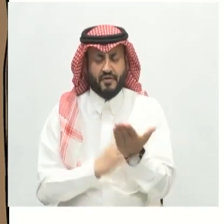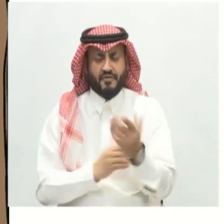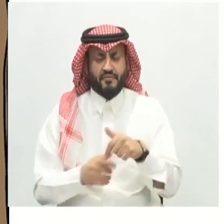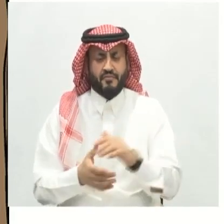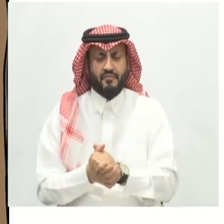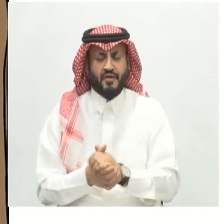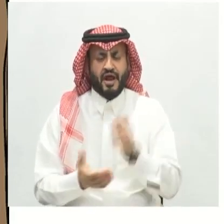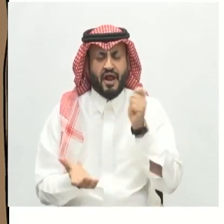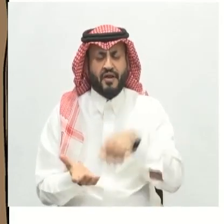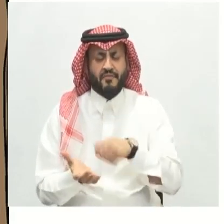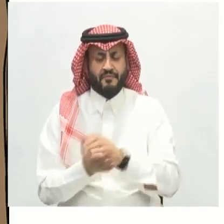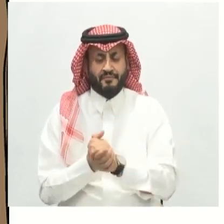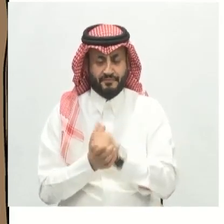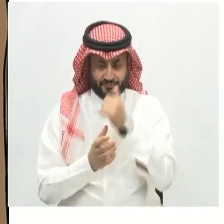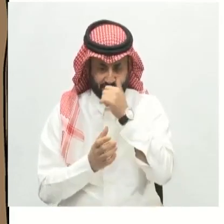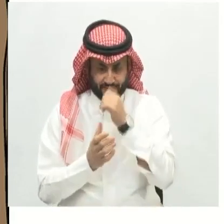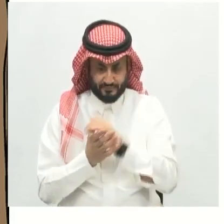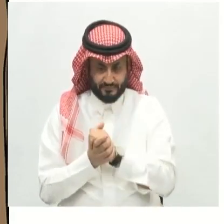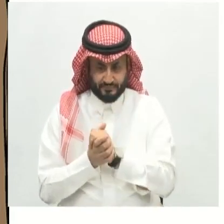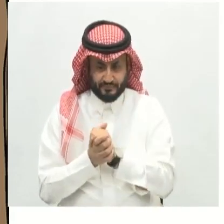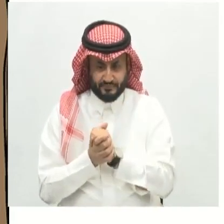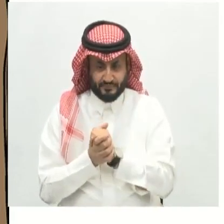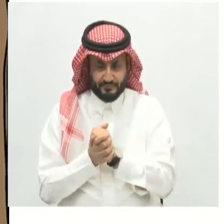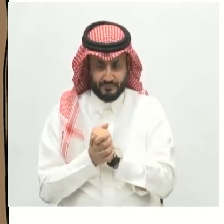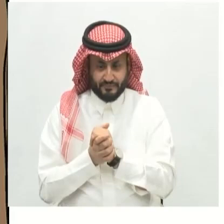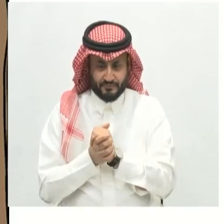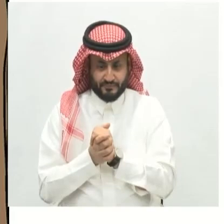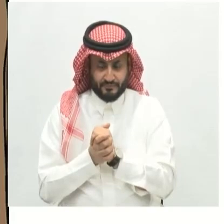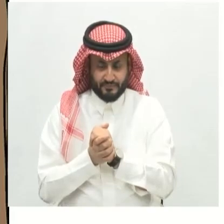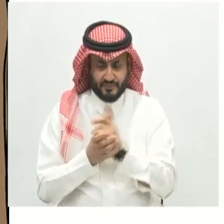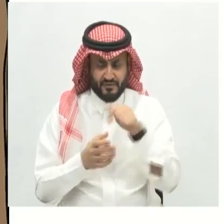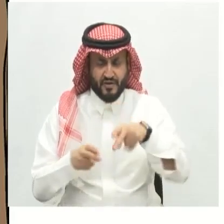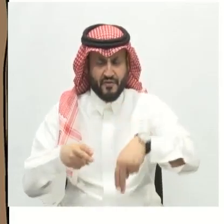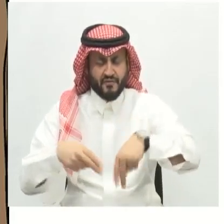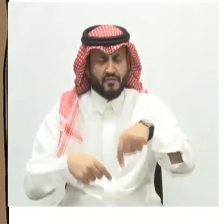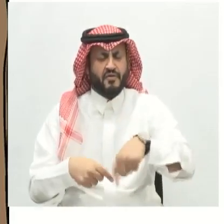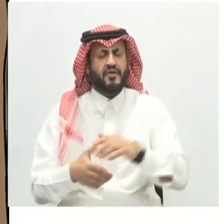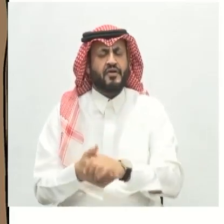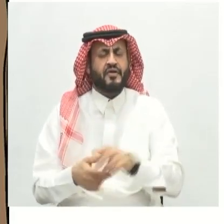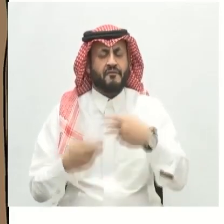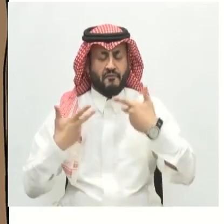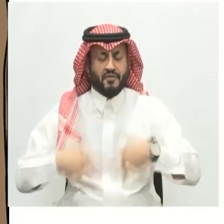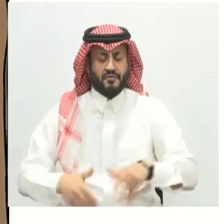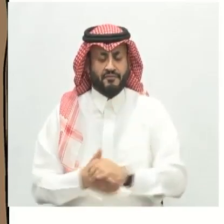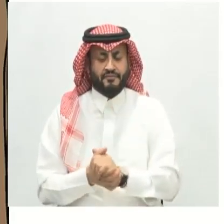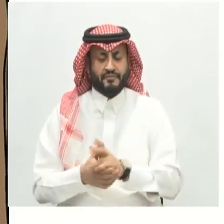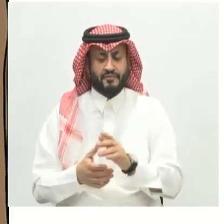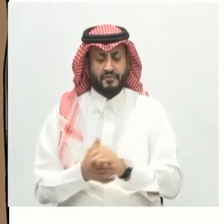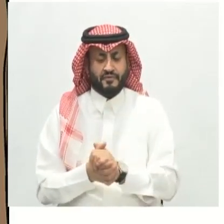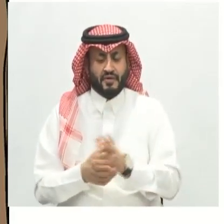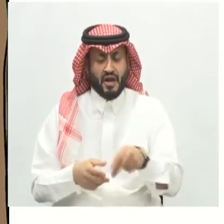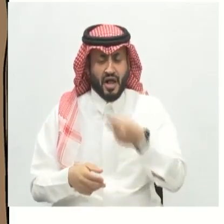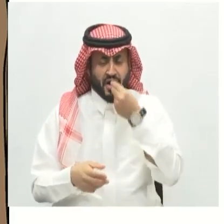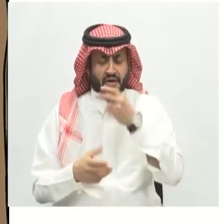للحكم لذا كن مراعيا للذوق العام في الشارع وفي مظهرك وفي اثناء